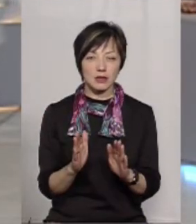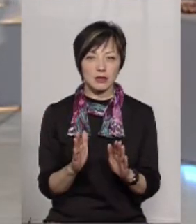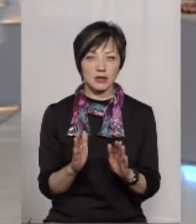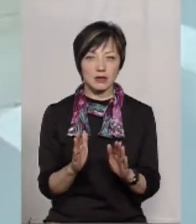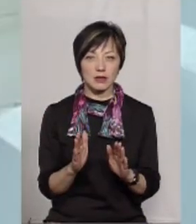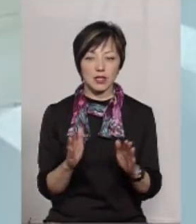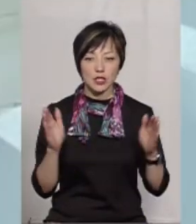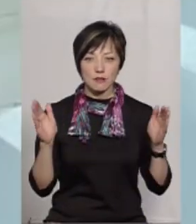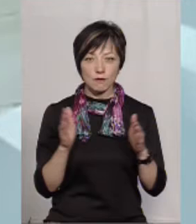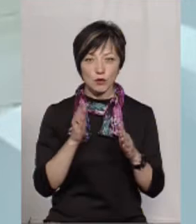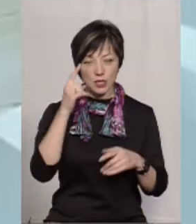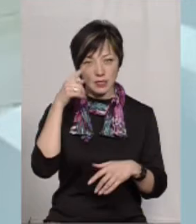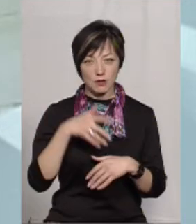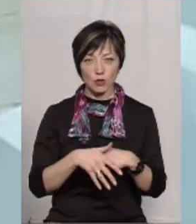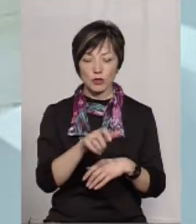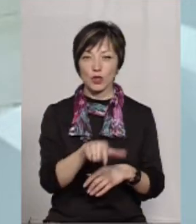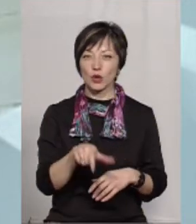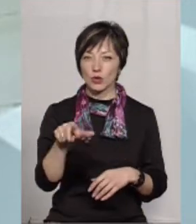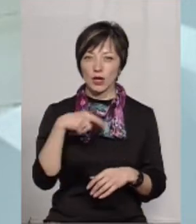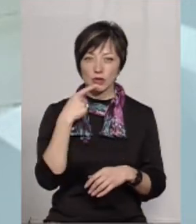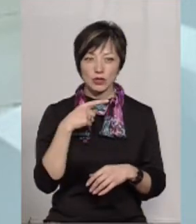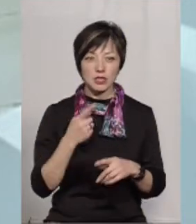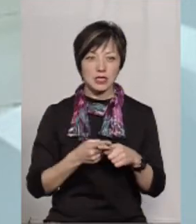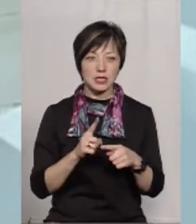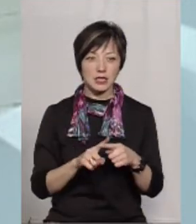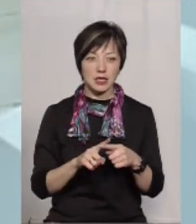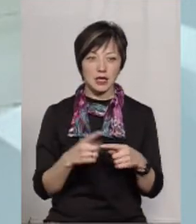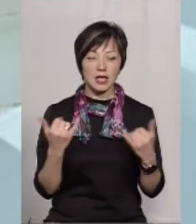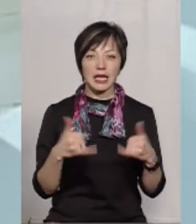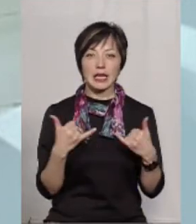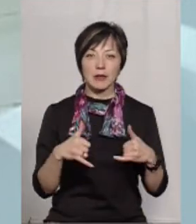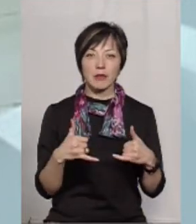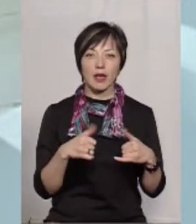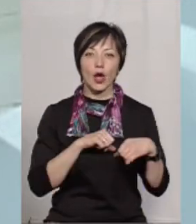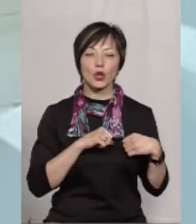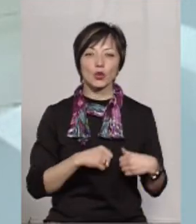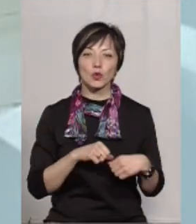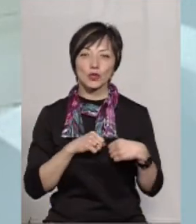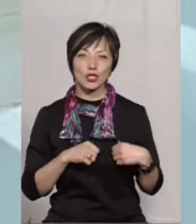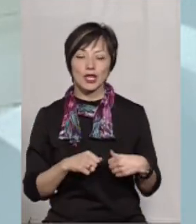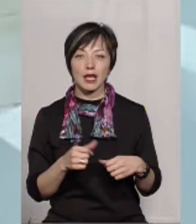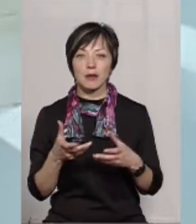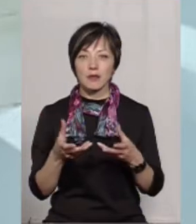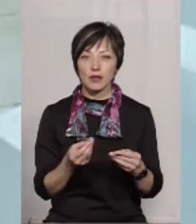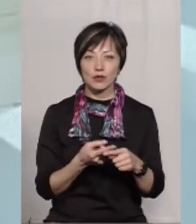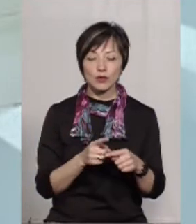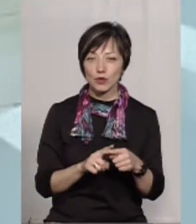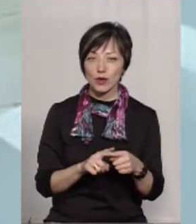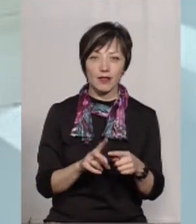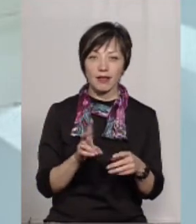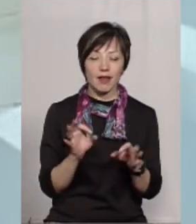звуження свідомості. Іноді люди кажуть, чи фахівці, що це хімія душ, І відповідом цього не